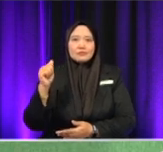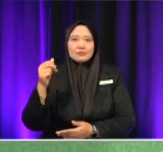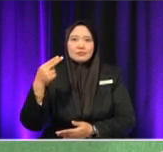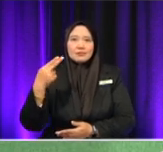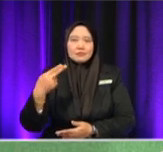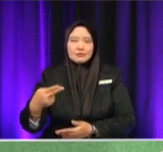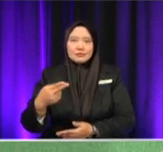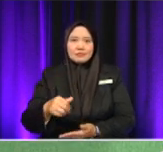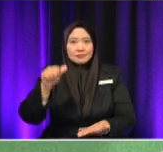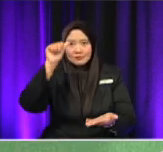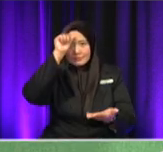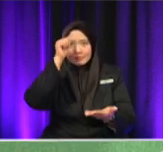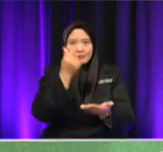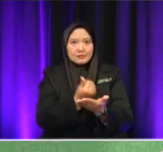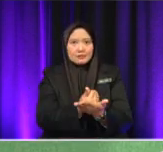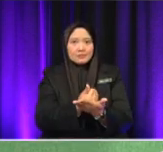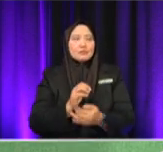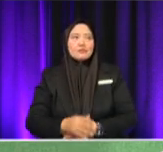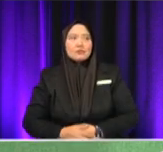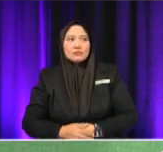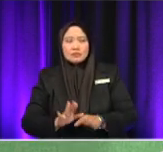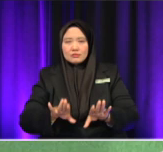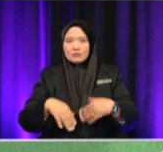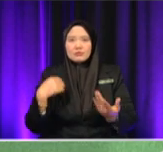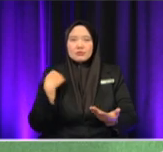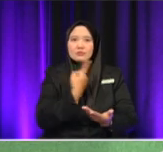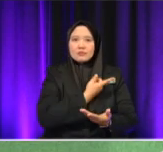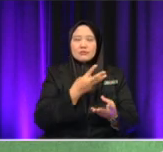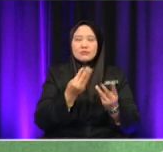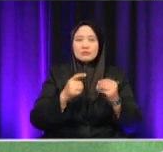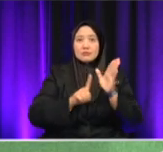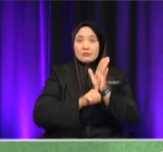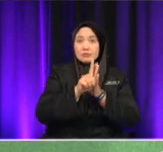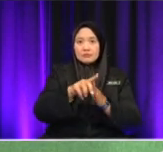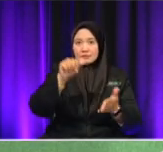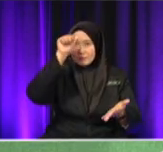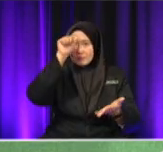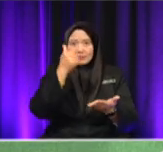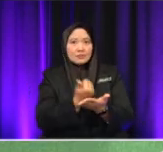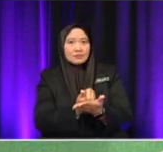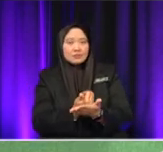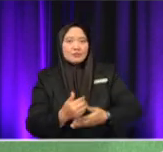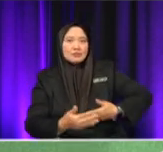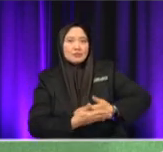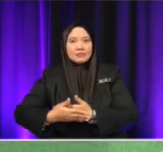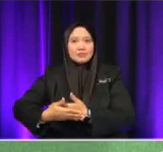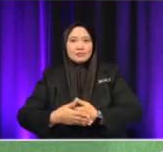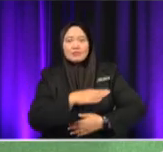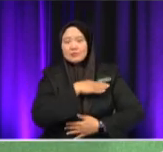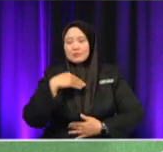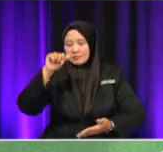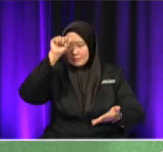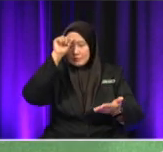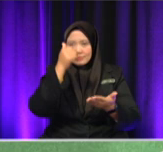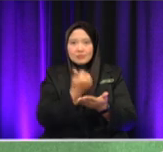memantapkan akidah anak-anak atau pemantap ke adalah suami dan istri itu sendiri yang pertama adalah menerangkan didikan